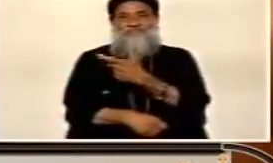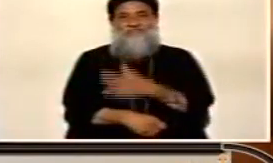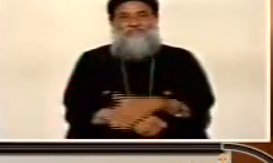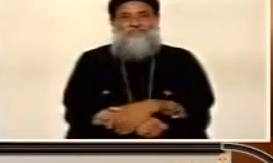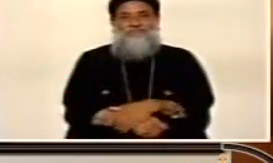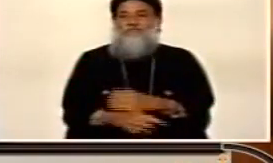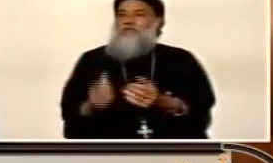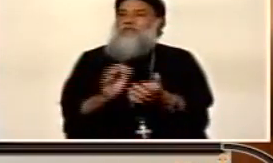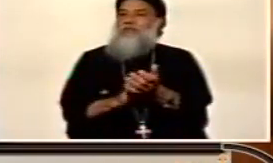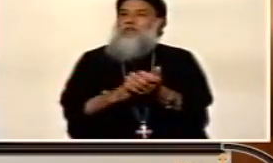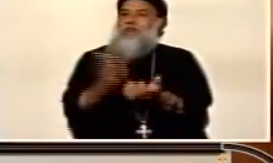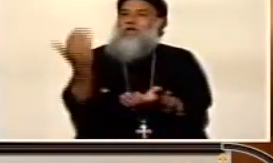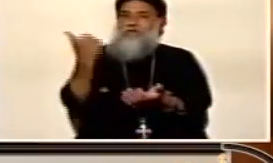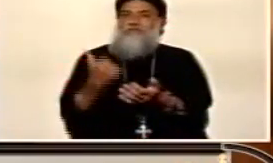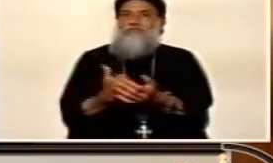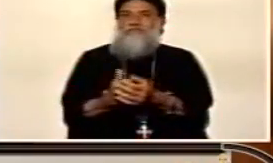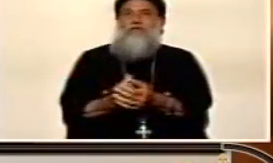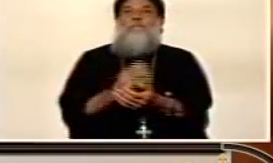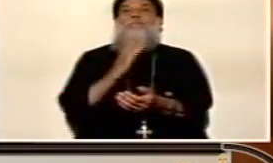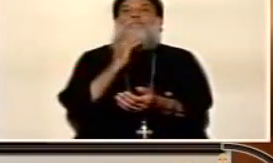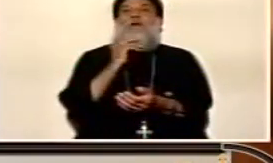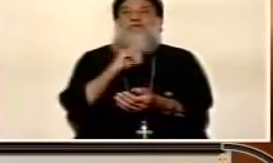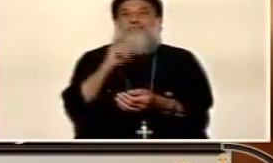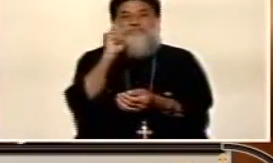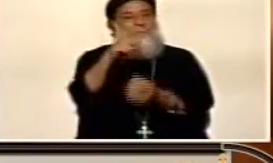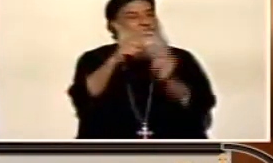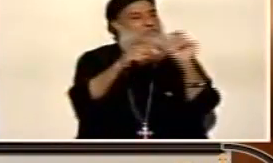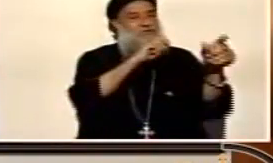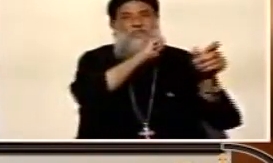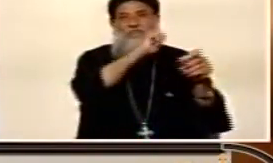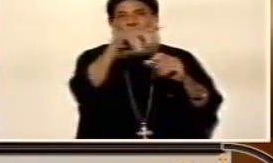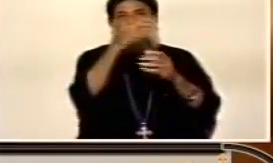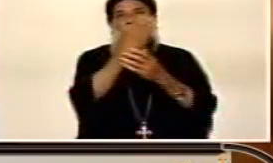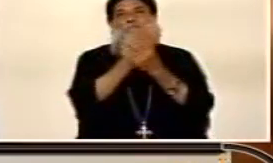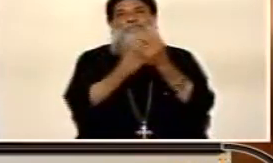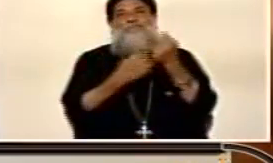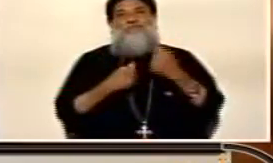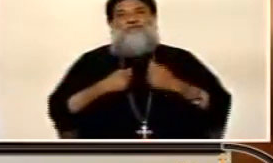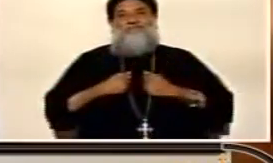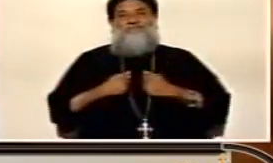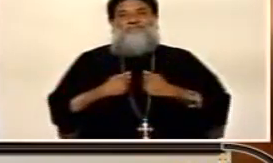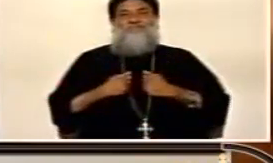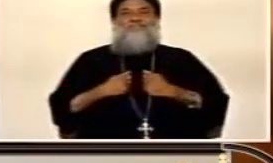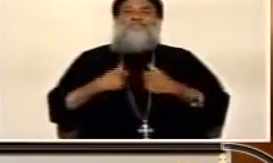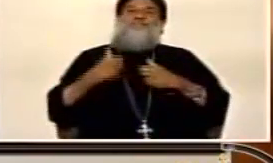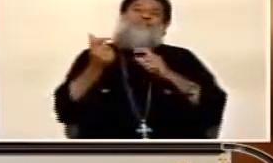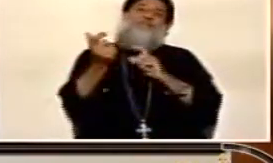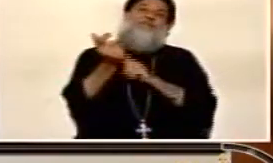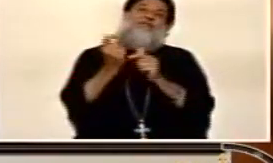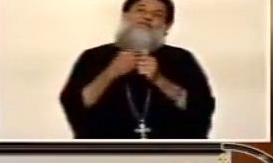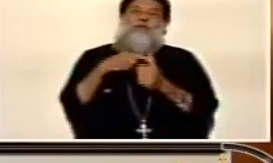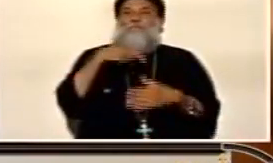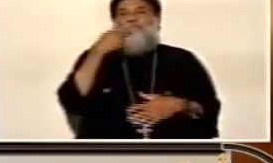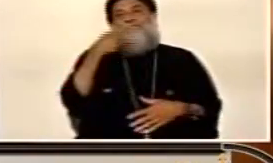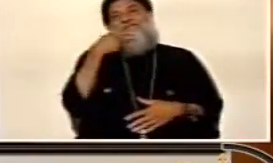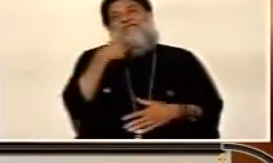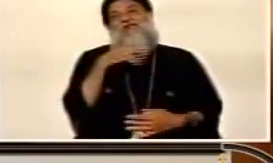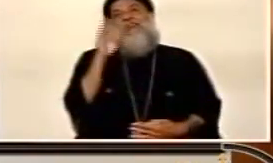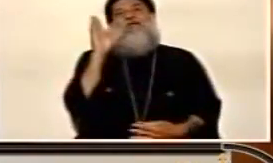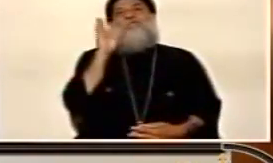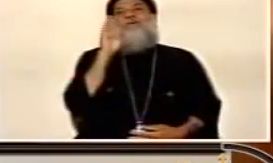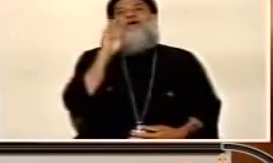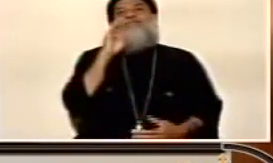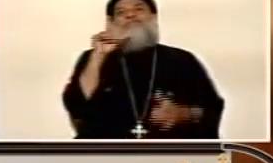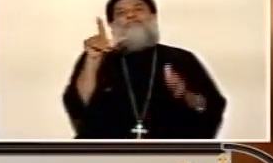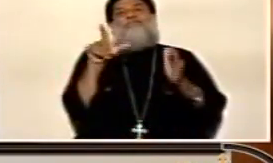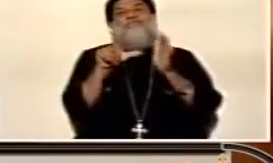من غيره، لا ياخد من أبوه ويدي غيره. فهنا السيد المسيح بيتكلم عن